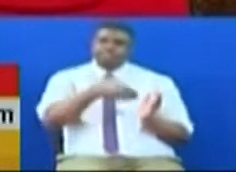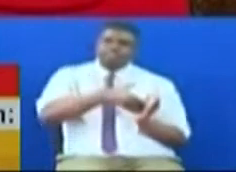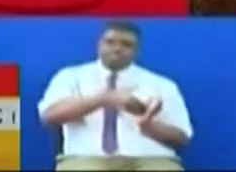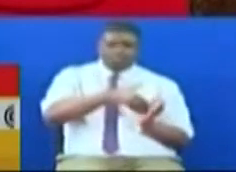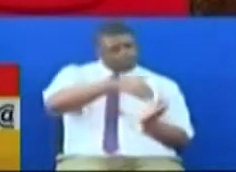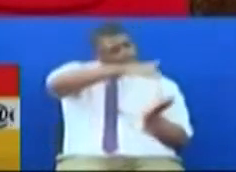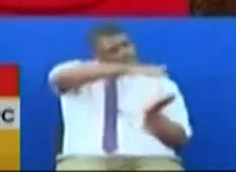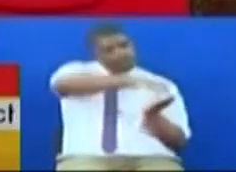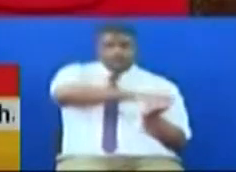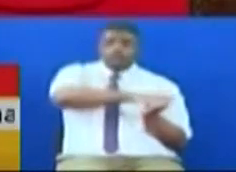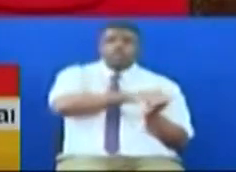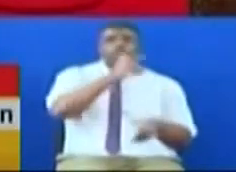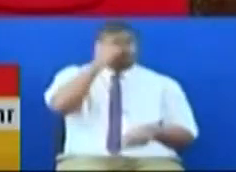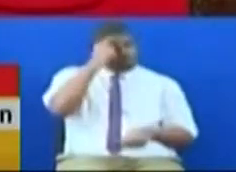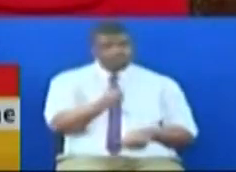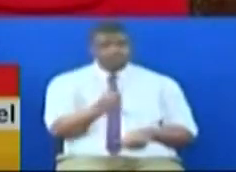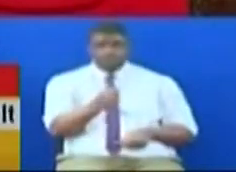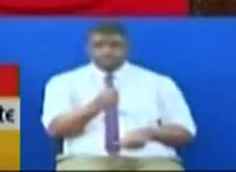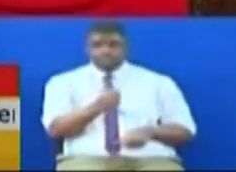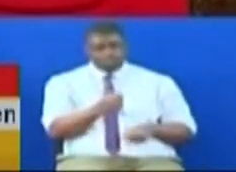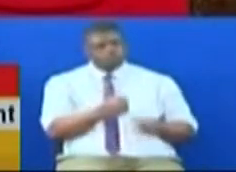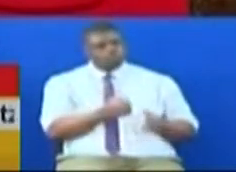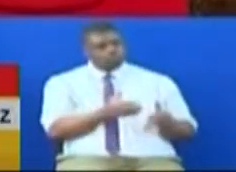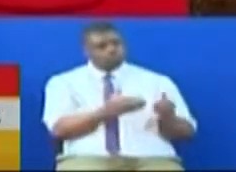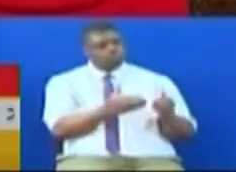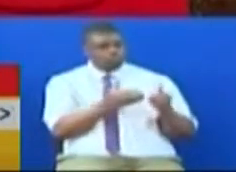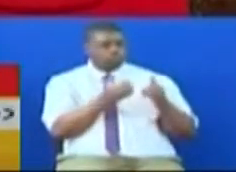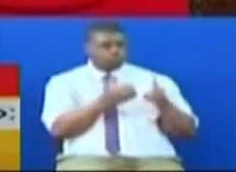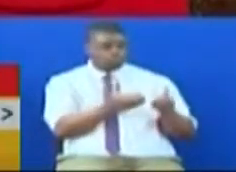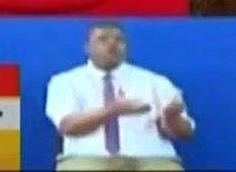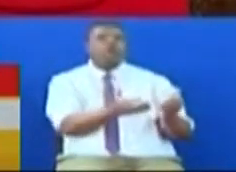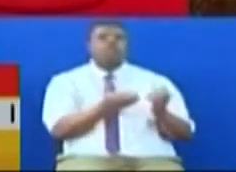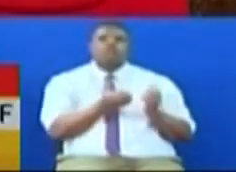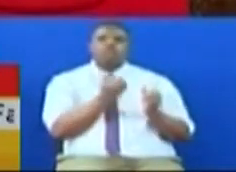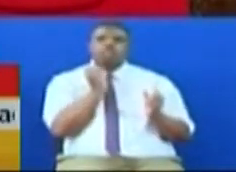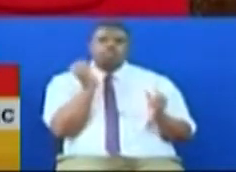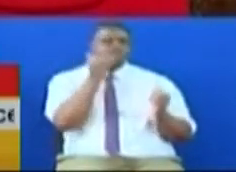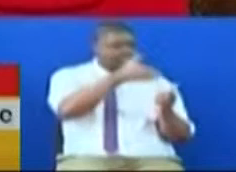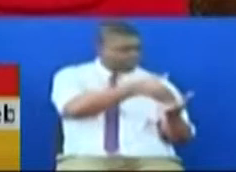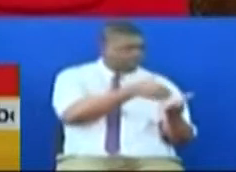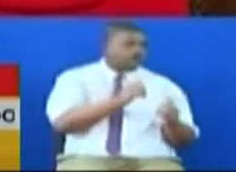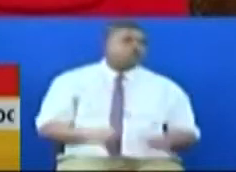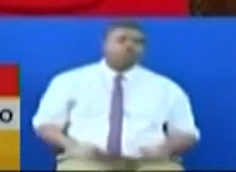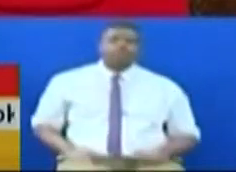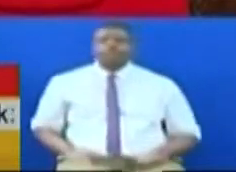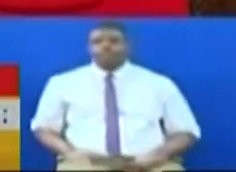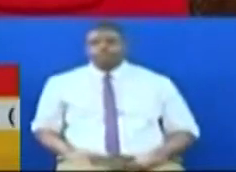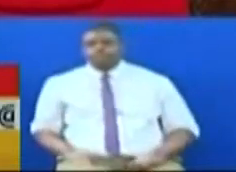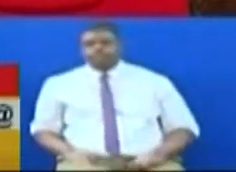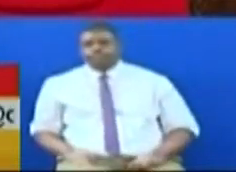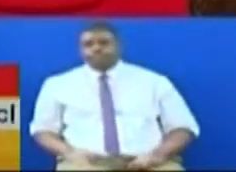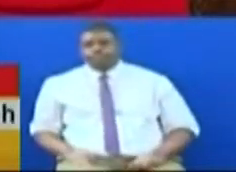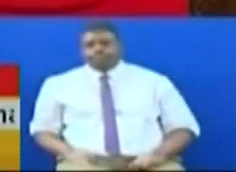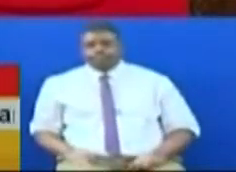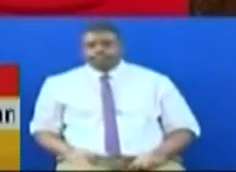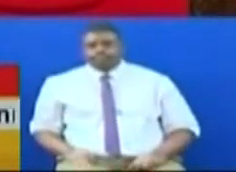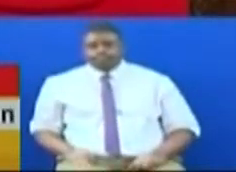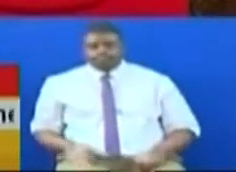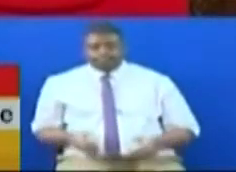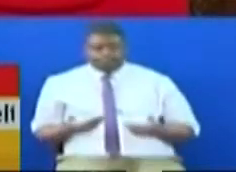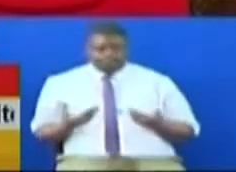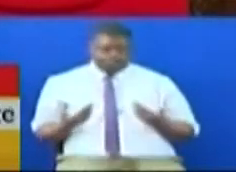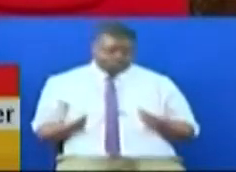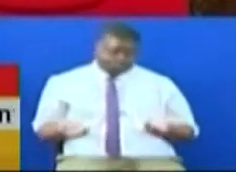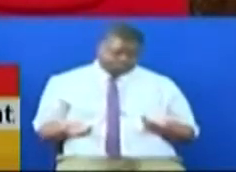ambako tunaamini ndiko ambako tulikuwa tunahitaji kwenda. Baada ya shukrani hizo Mheshimiwa Speaker, naomba sasa nijielekeze